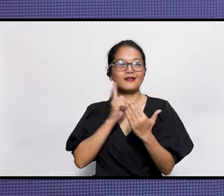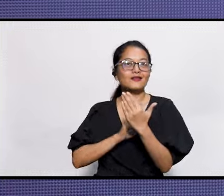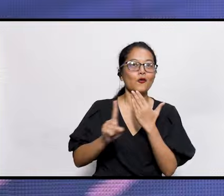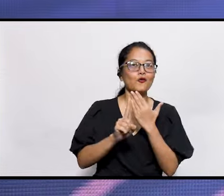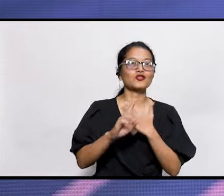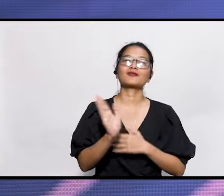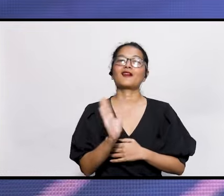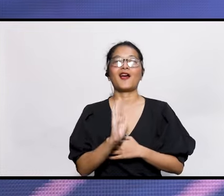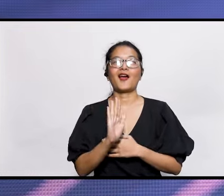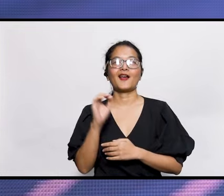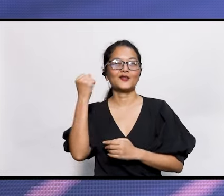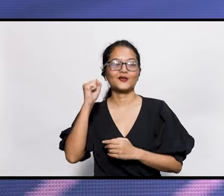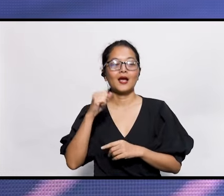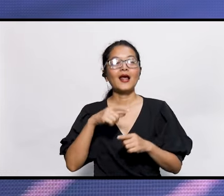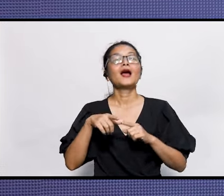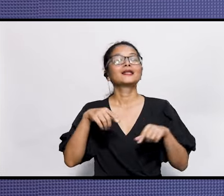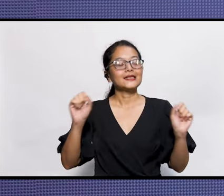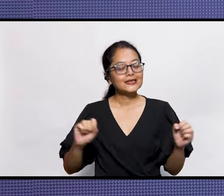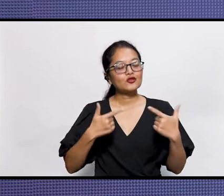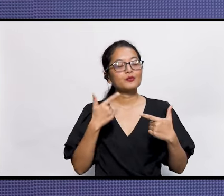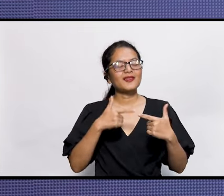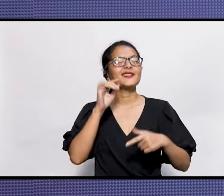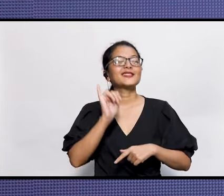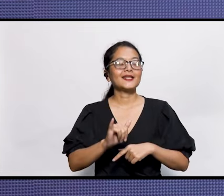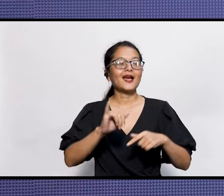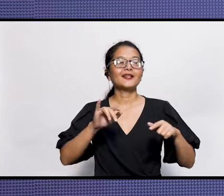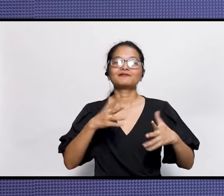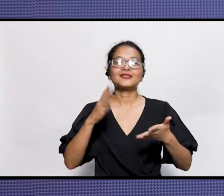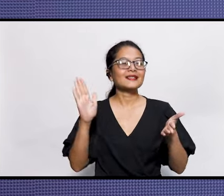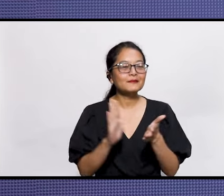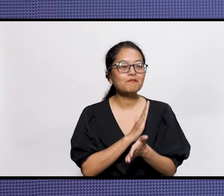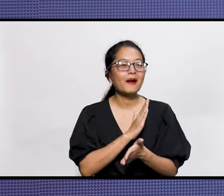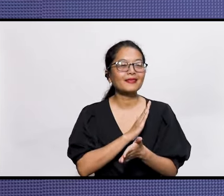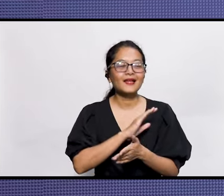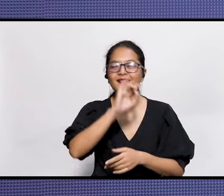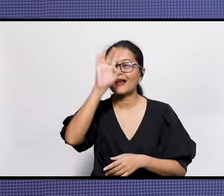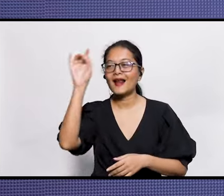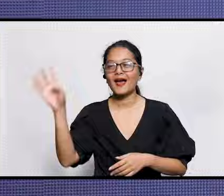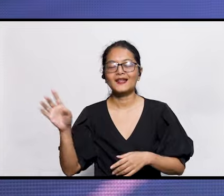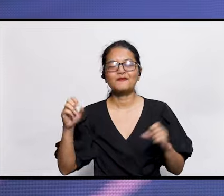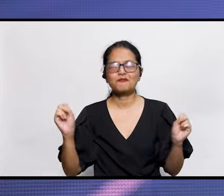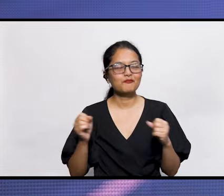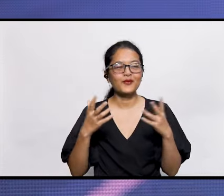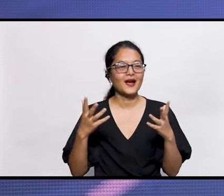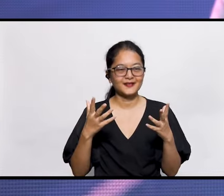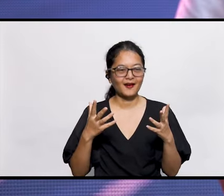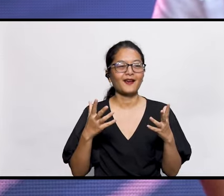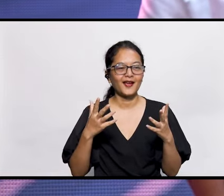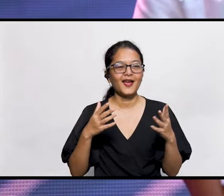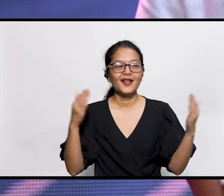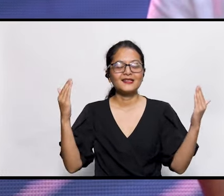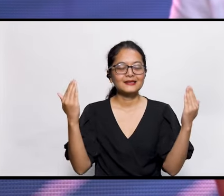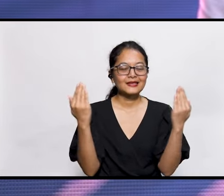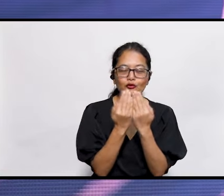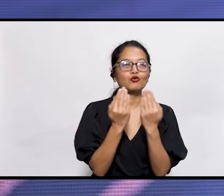sekali pintu-pintu yang tertutup pintu opportunity pintu kesempatan pintu gangdaau pintu